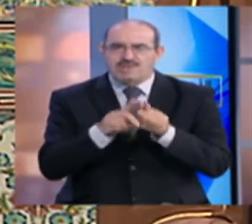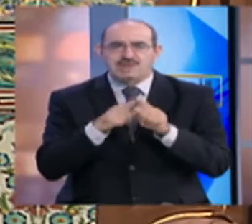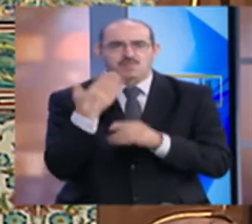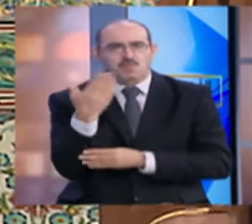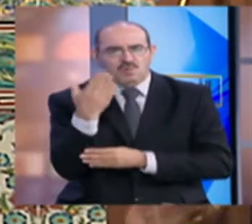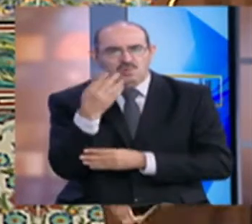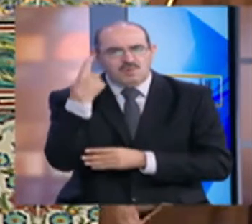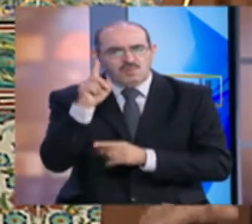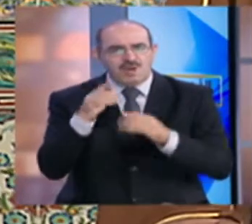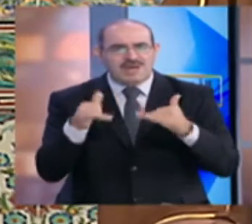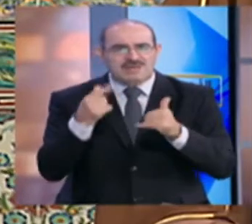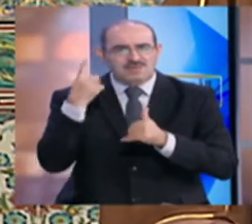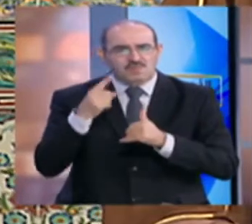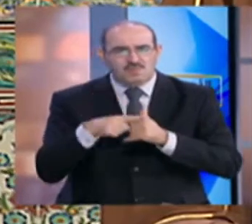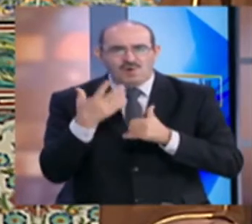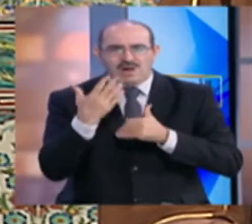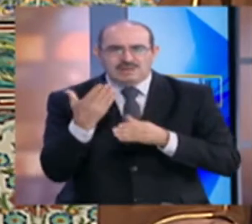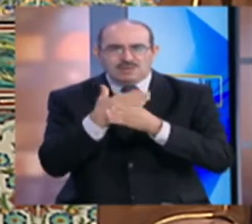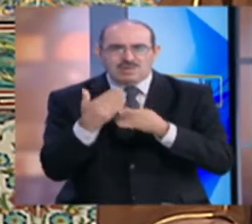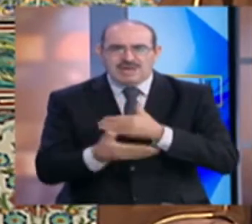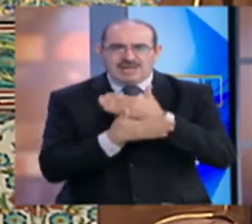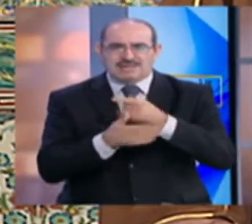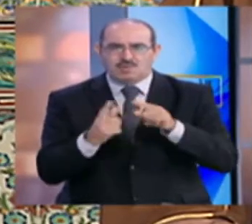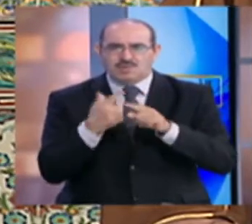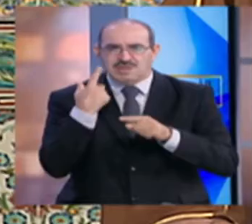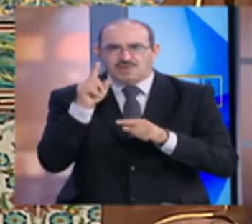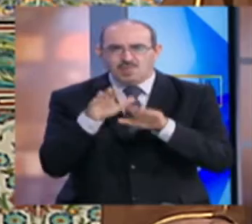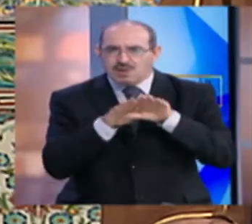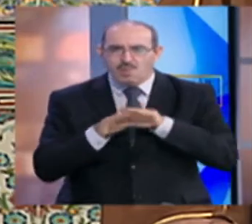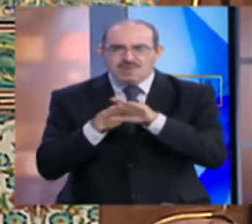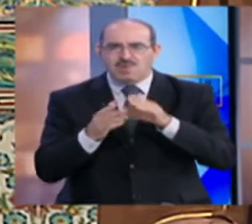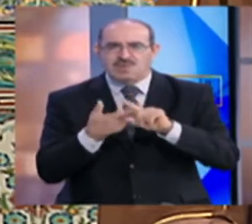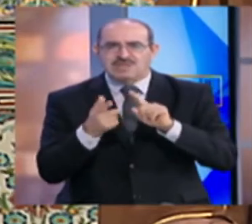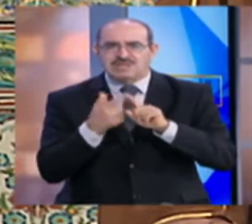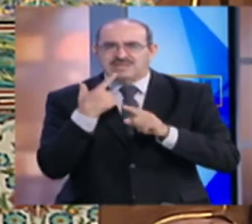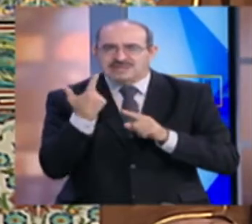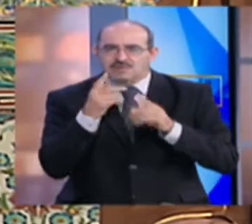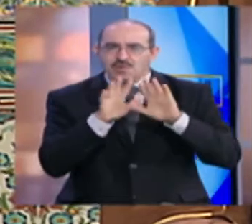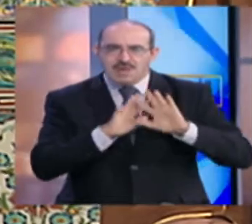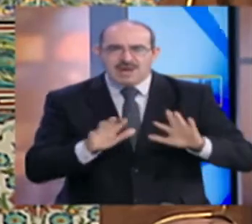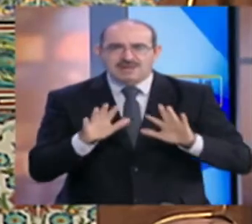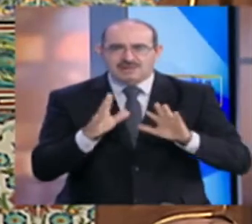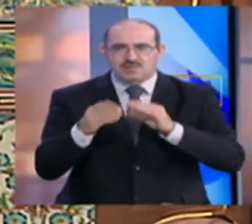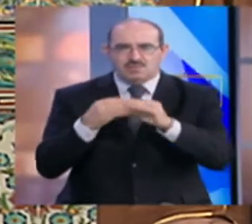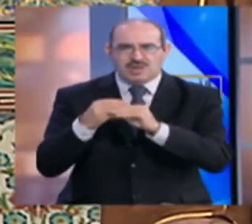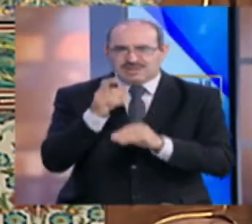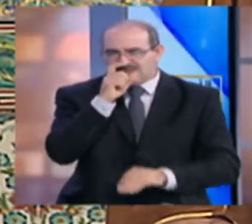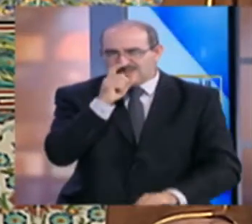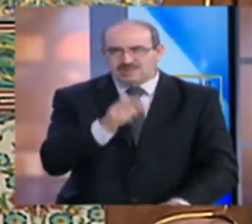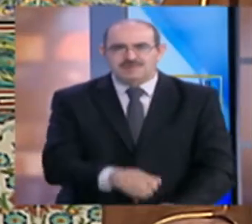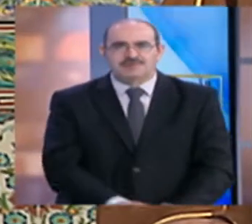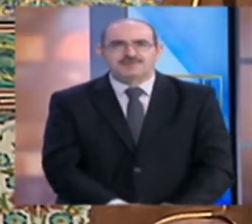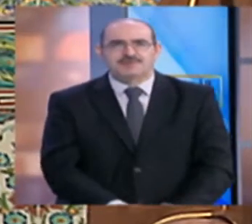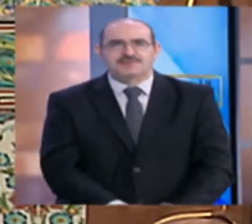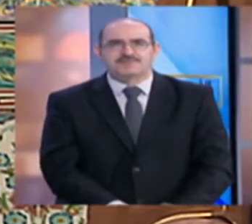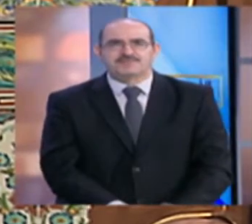للجزائر لأن مع الأسف عالمنا العربي يمر في كثير من الأزمات، فنتمنى منكم فخامة الرئيس خاصة القمة العربية إن